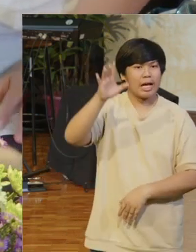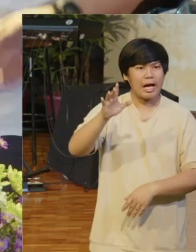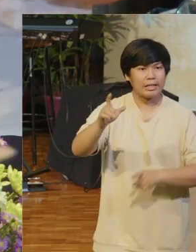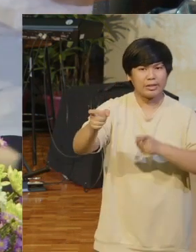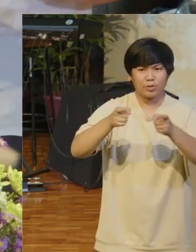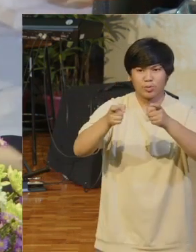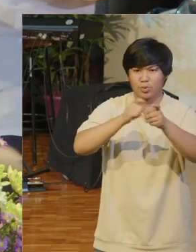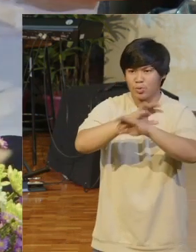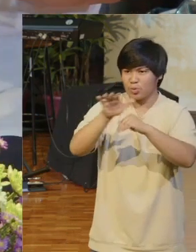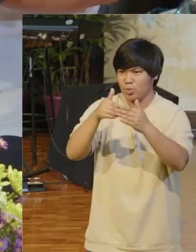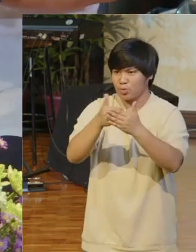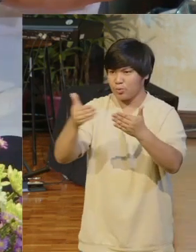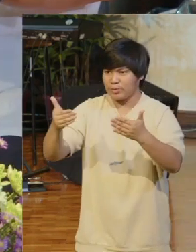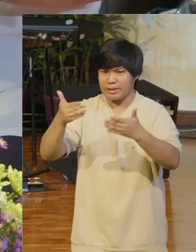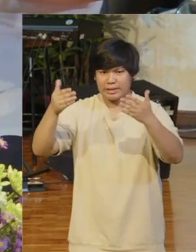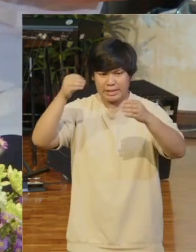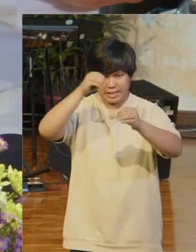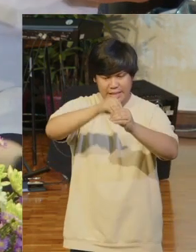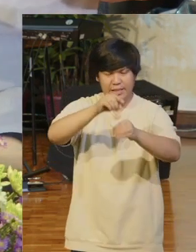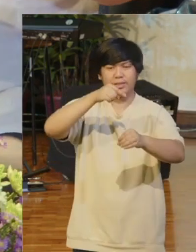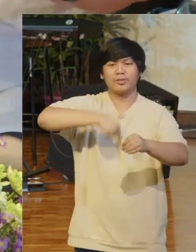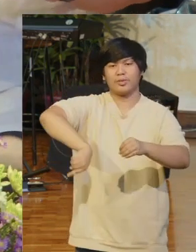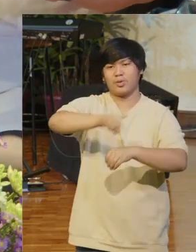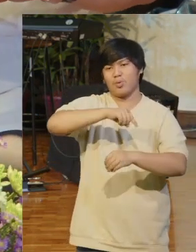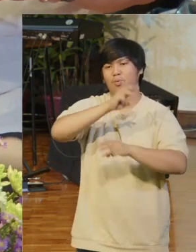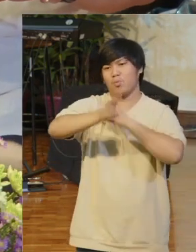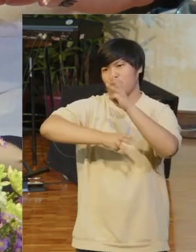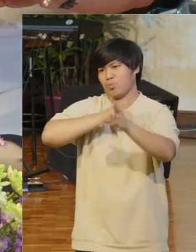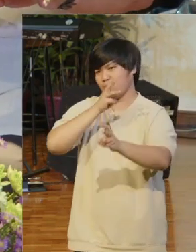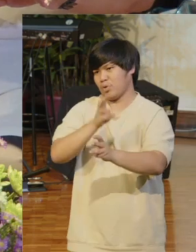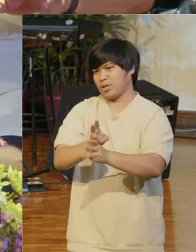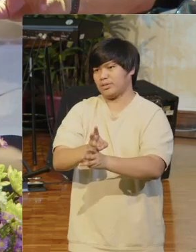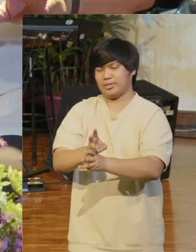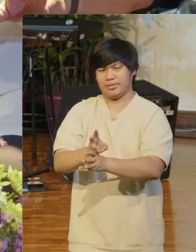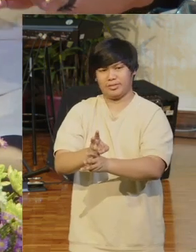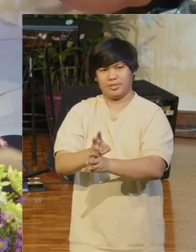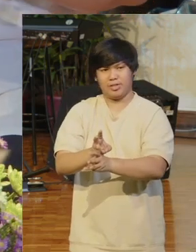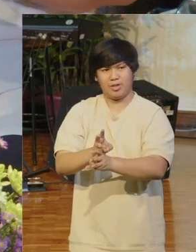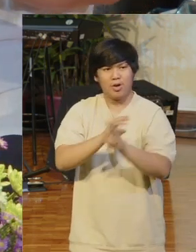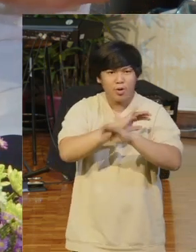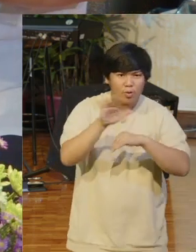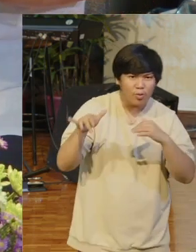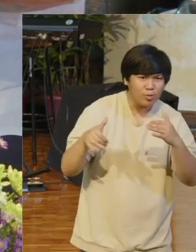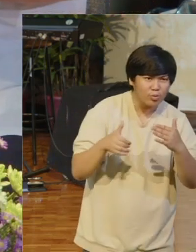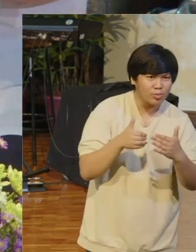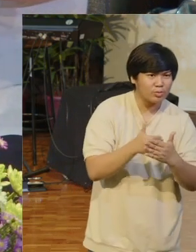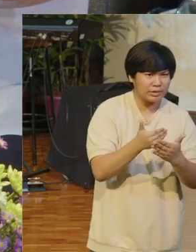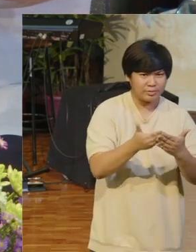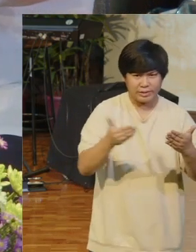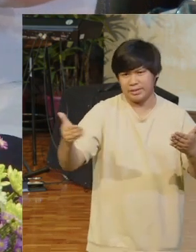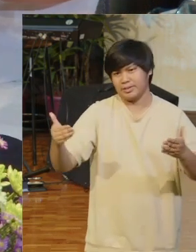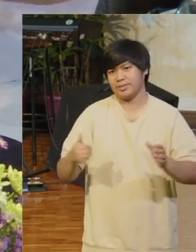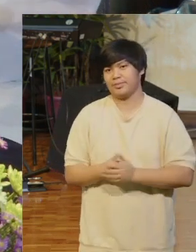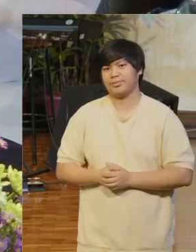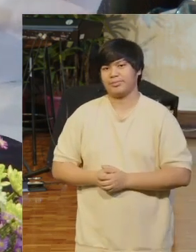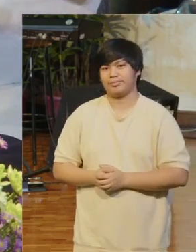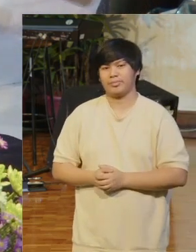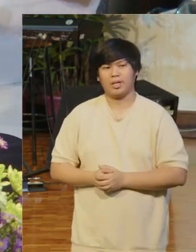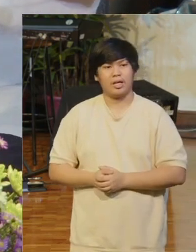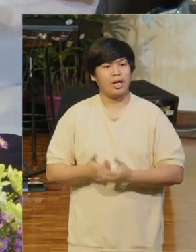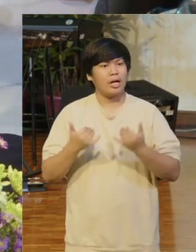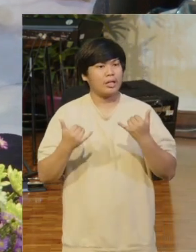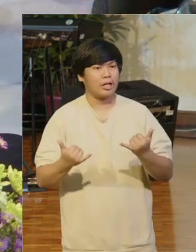bagay sa ating daigdig. Pinag-aharian niya ang lahat ng mga bagay sa ating daigdig. Alam niyo mga kapatid,